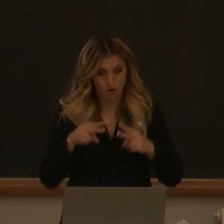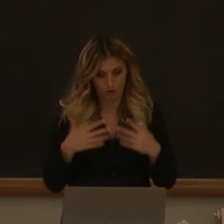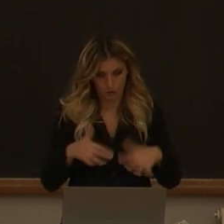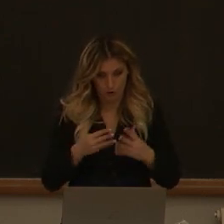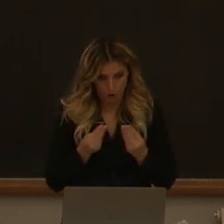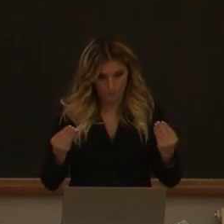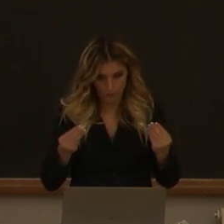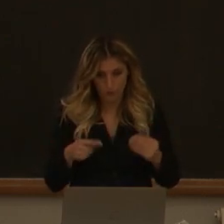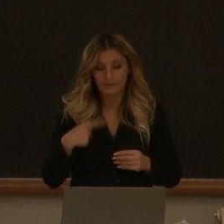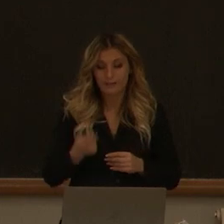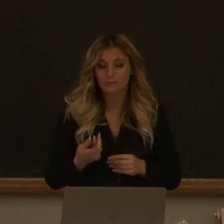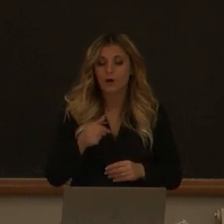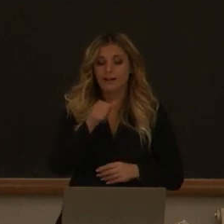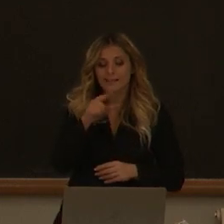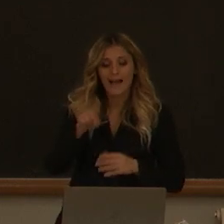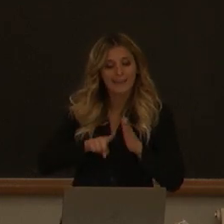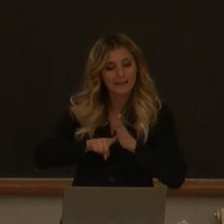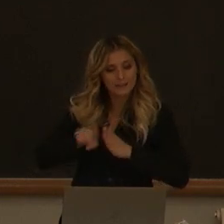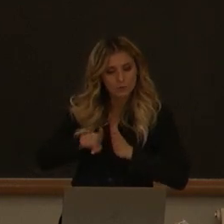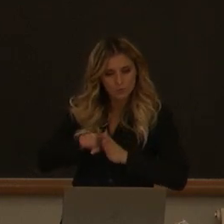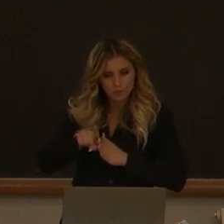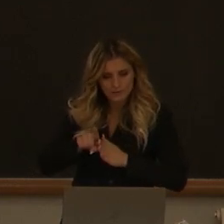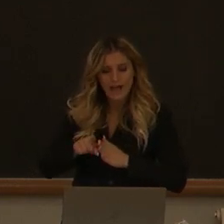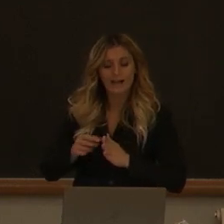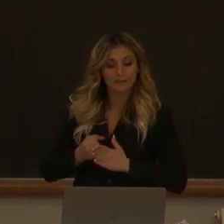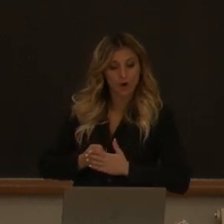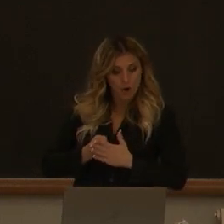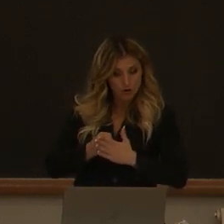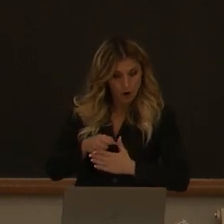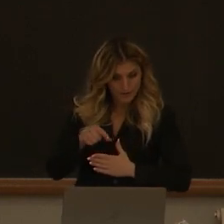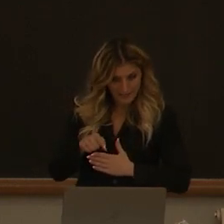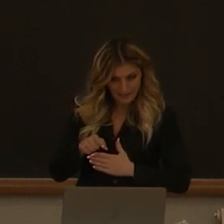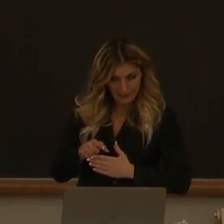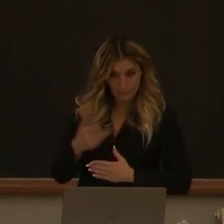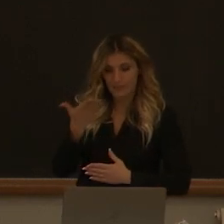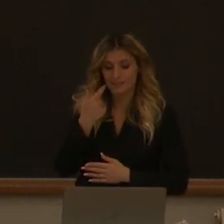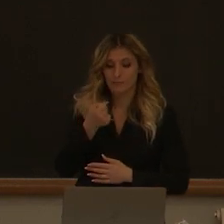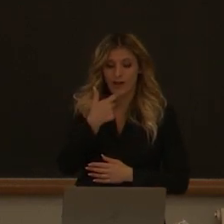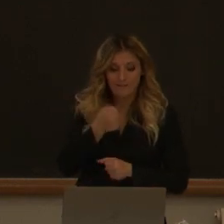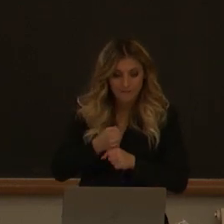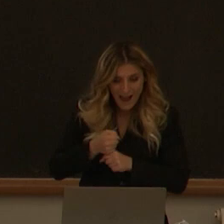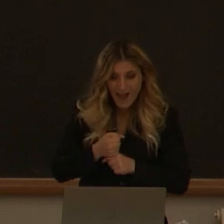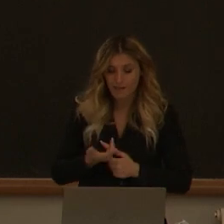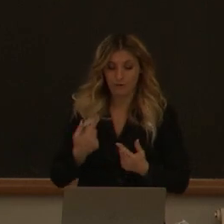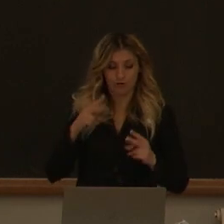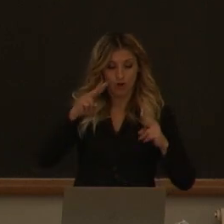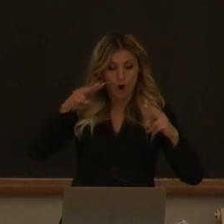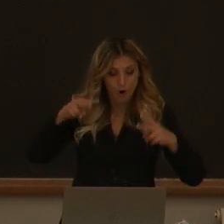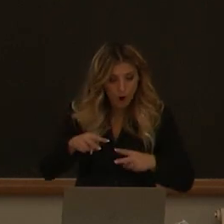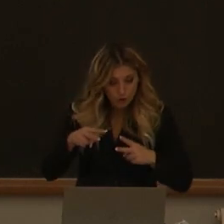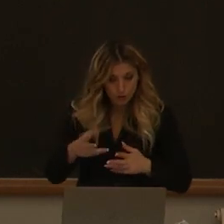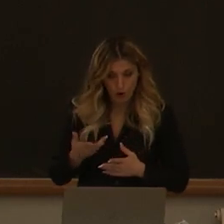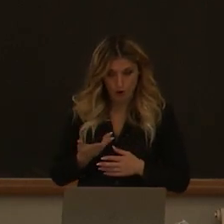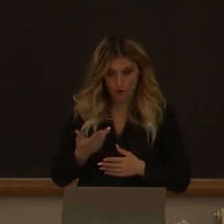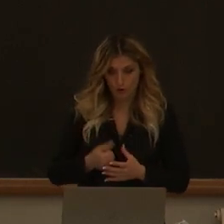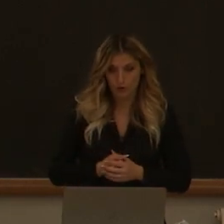ovviamente che siano efficaci e sostenibili come bioagrofarmaci, biocontrollo, quindi fare un'agricoltura